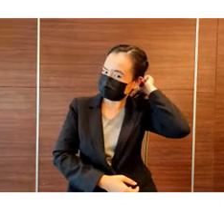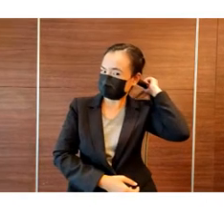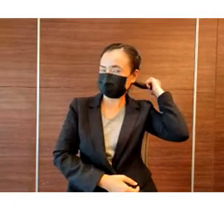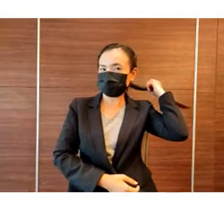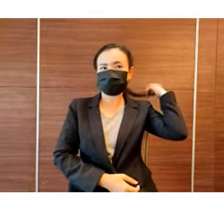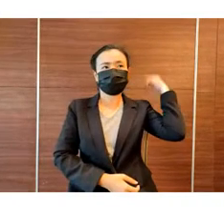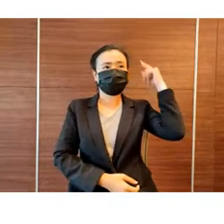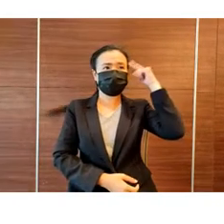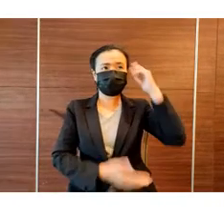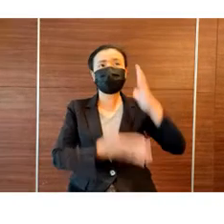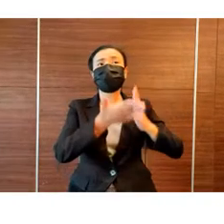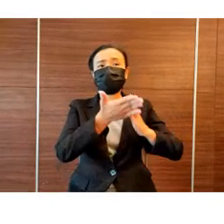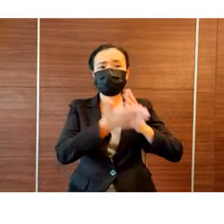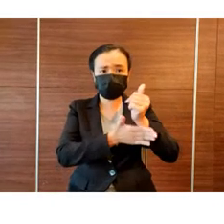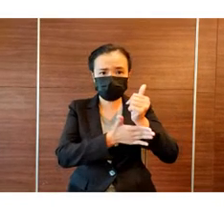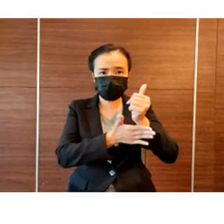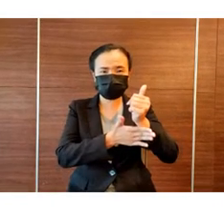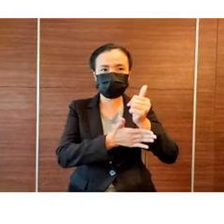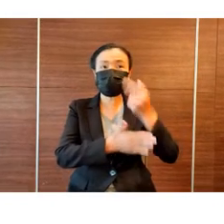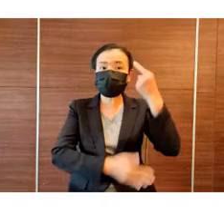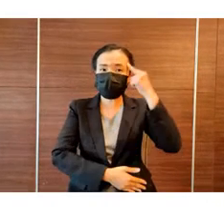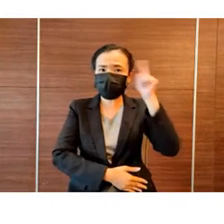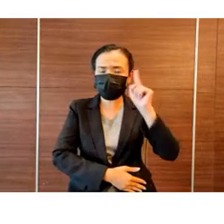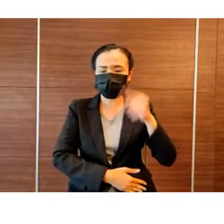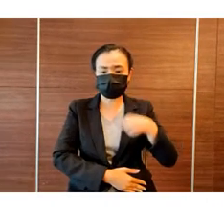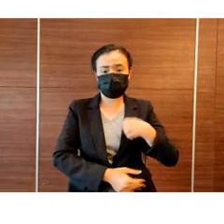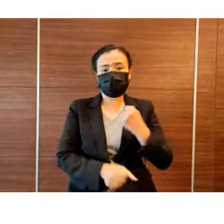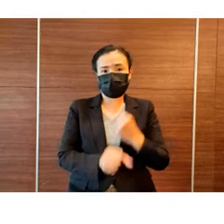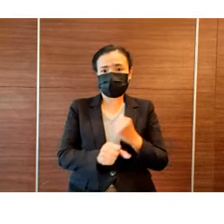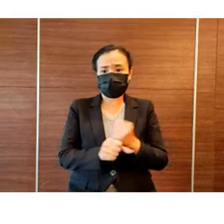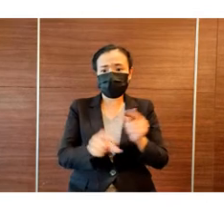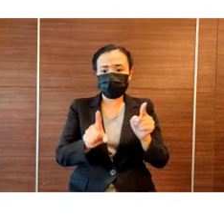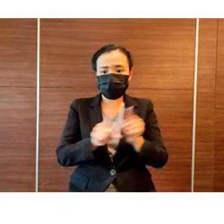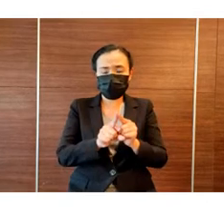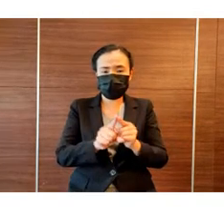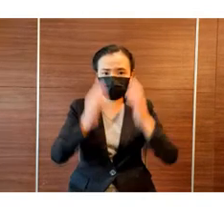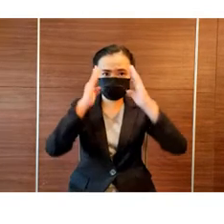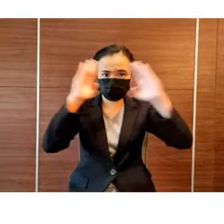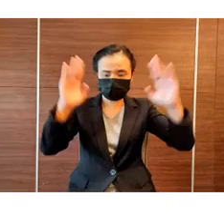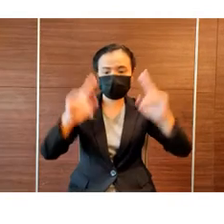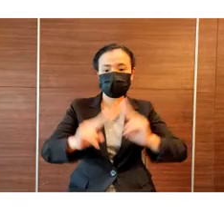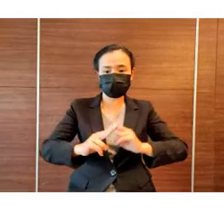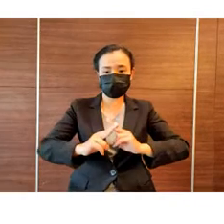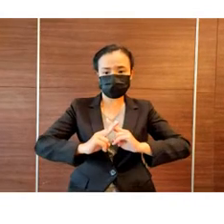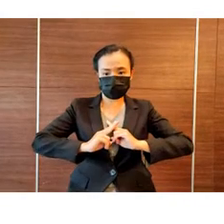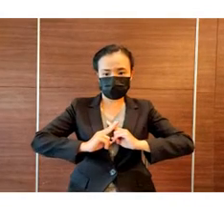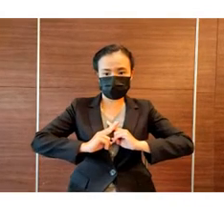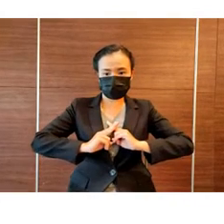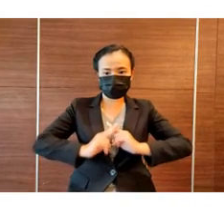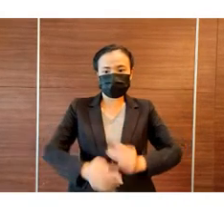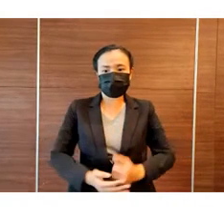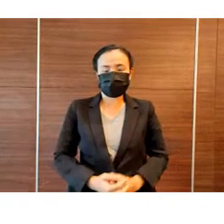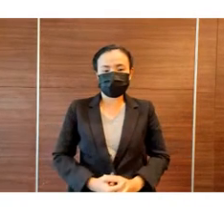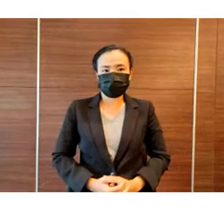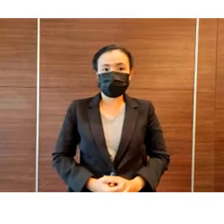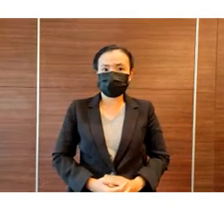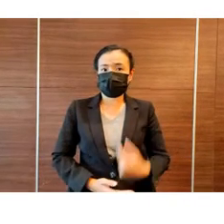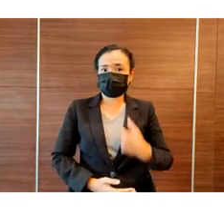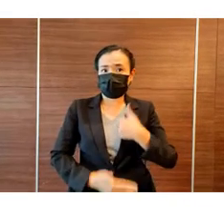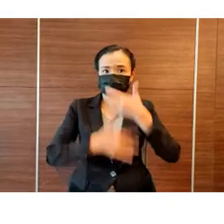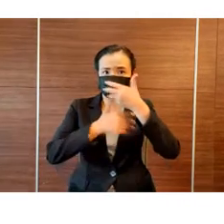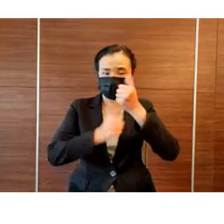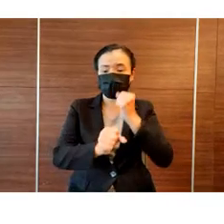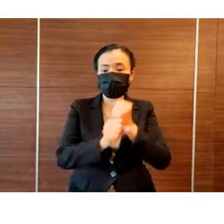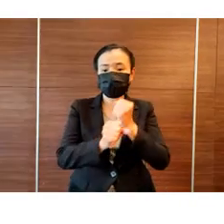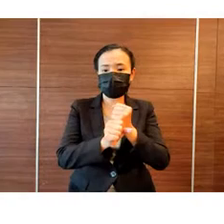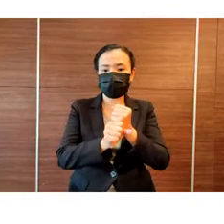ให้ได้สิ่งที่เมลทำเนี่ยมันไม่ใช่คือมองคร่าวๆมันเหมือนกับเป็นประสบการณ์ของตัวเองแล้วก็ความสนใจของตัวเองที่ลุกขึ้นมาทำเนาะแต่ว่าสิ่งที่เปลี่